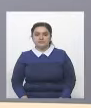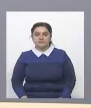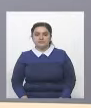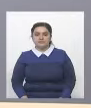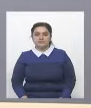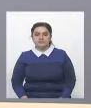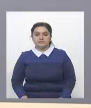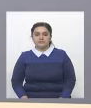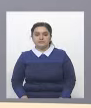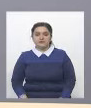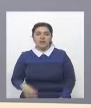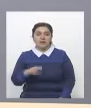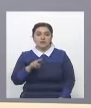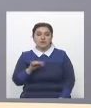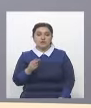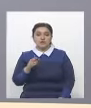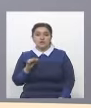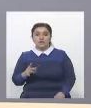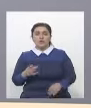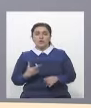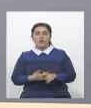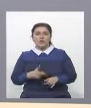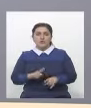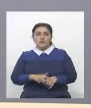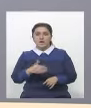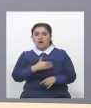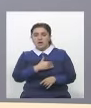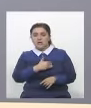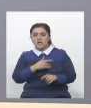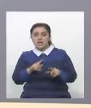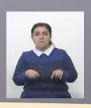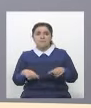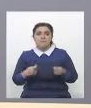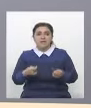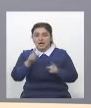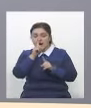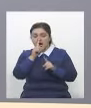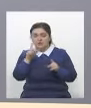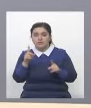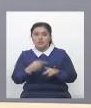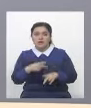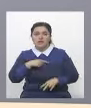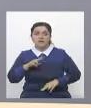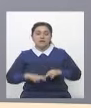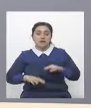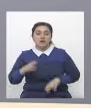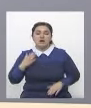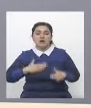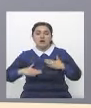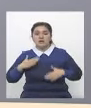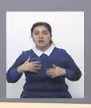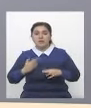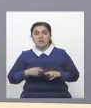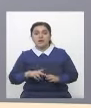Конечно, Александр Сергеевич Пушкин очень хотел передать особую атмосферу радости по